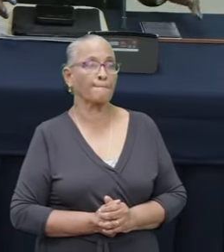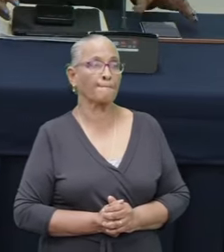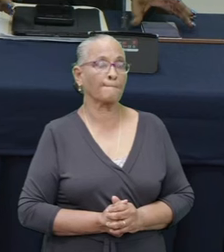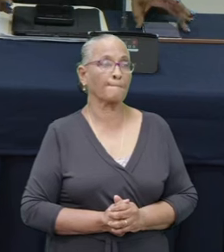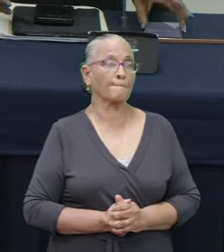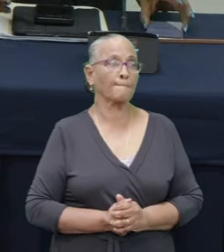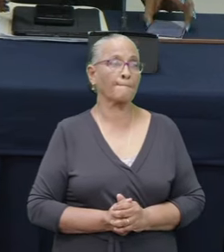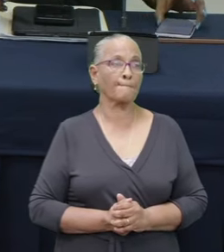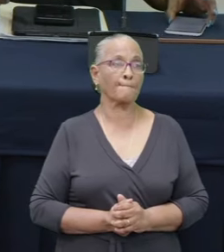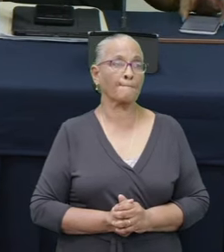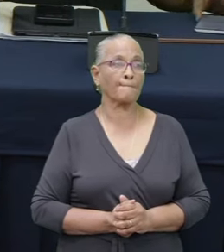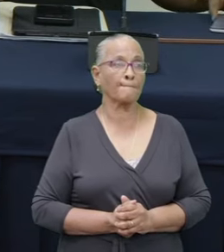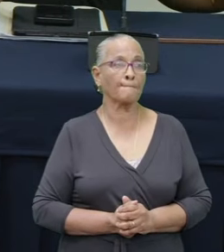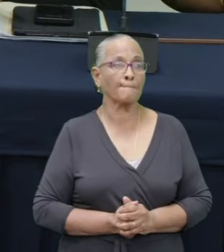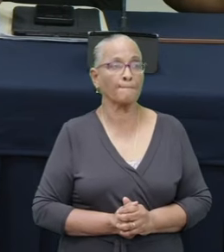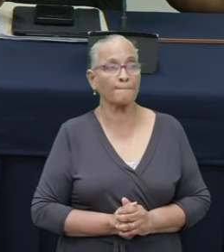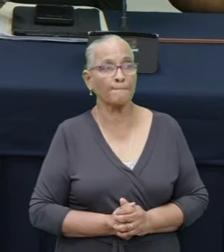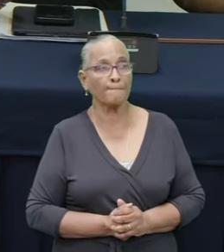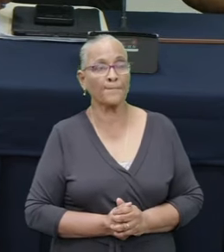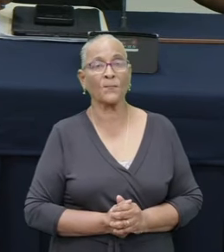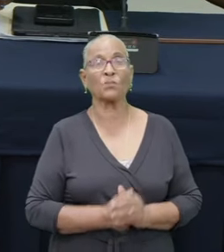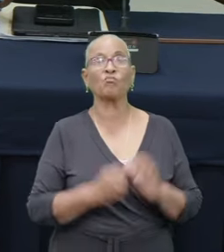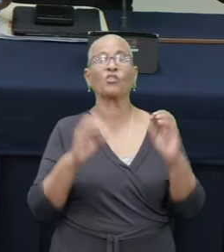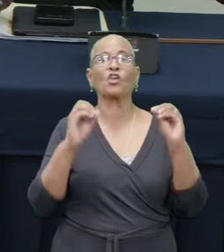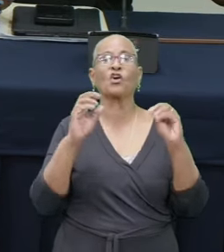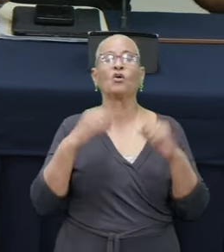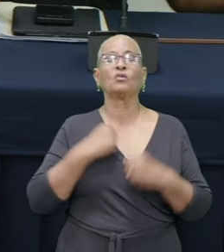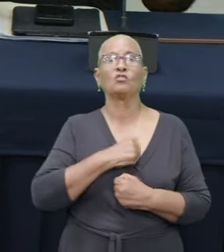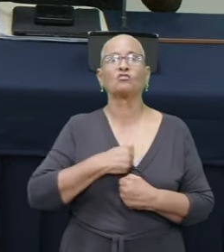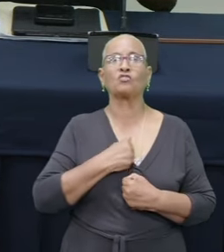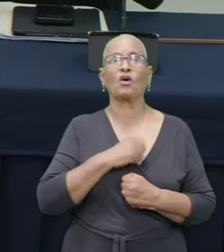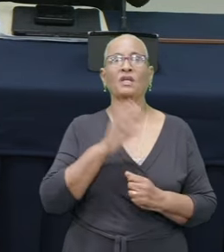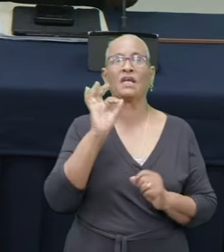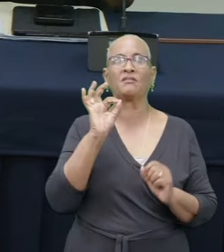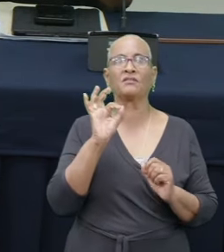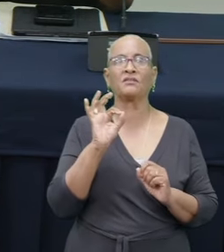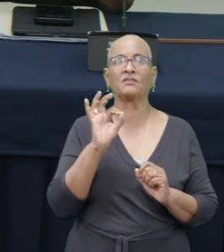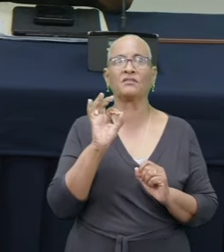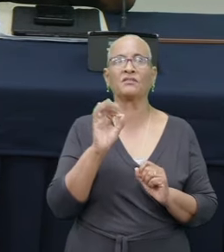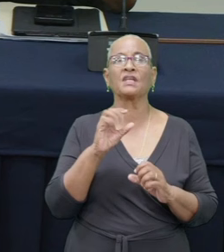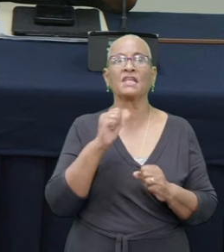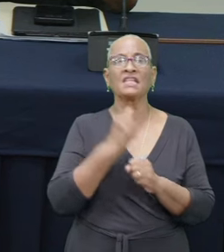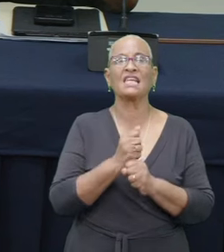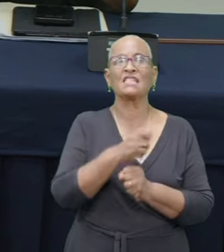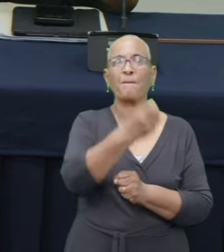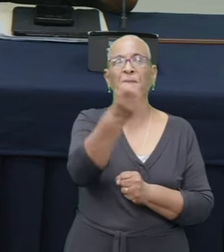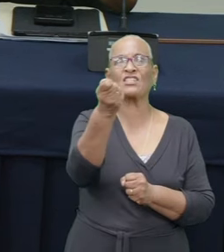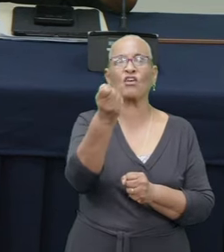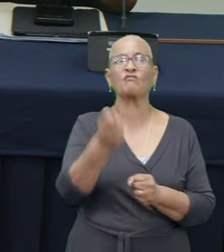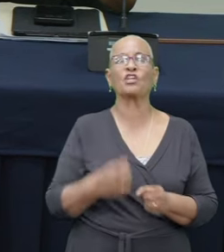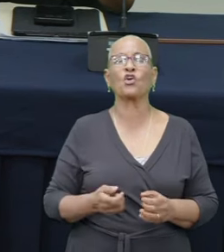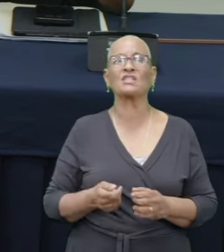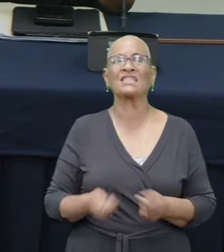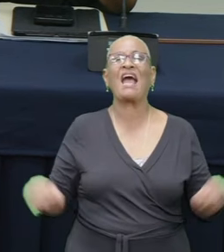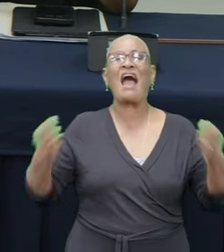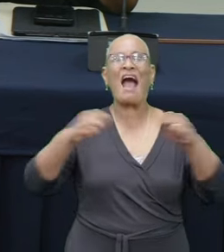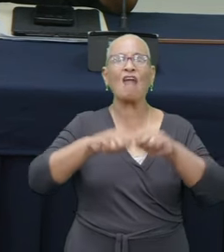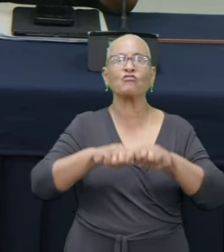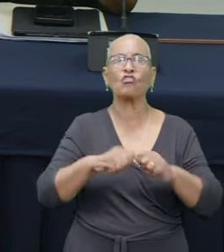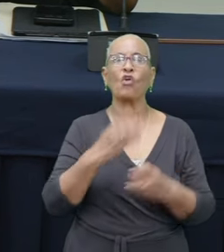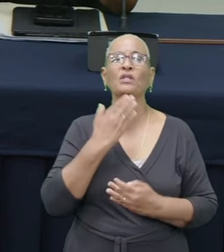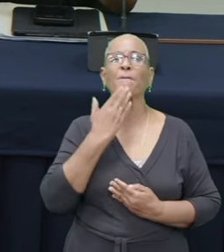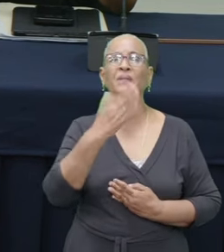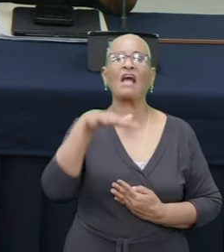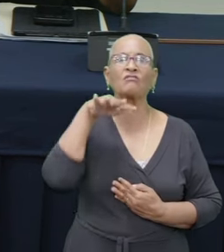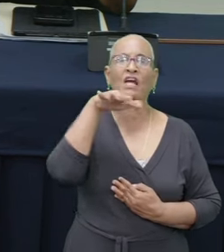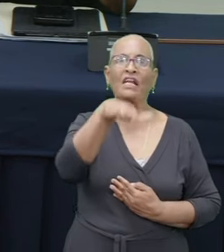Ik was vergeten dat ik in conferentie was, maar bij deze wil ik deze persconferentie beëindigen. En wil ik u bedanken voor uw